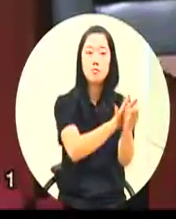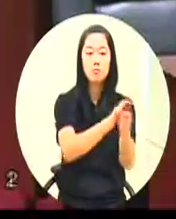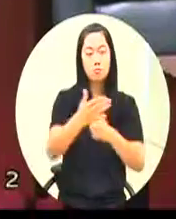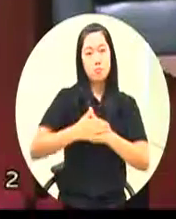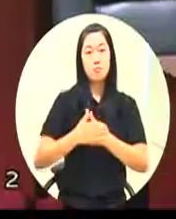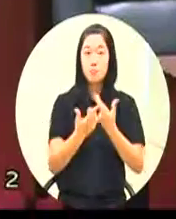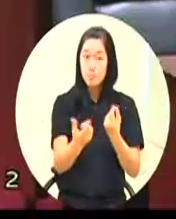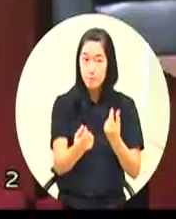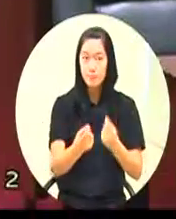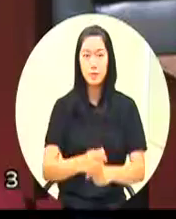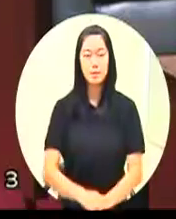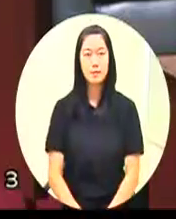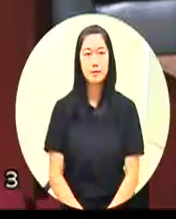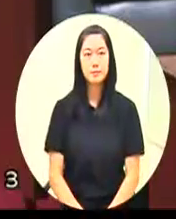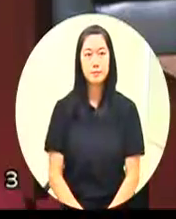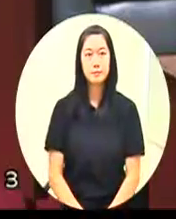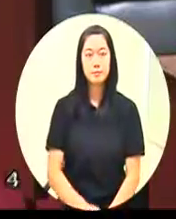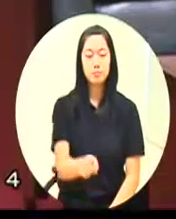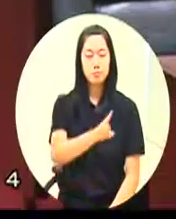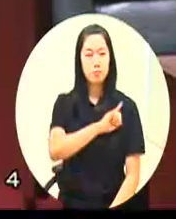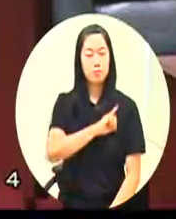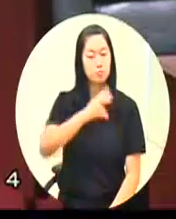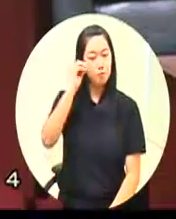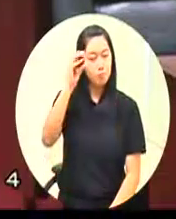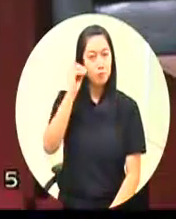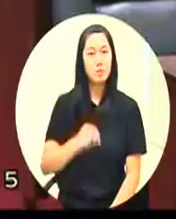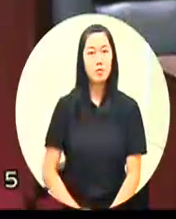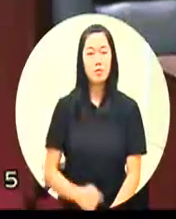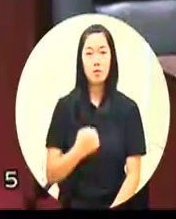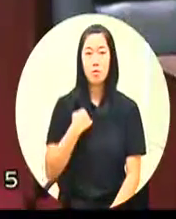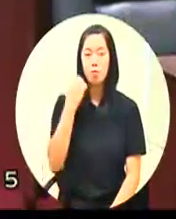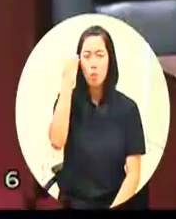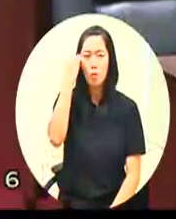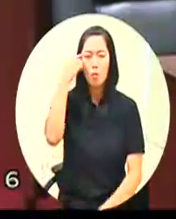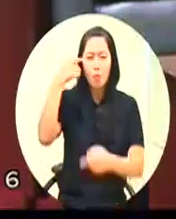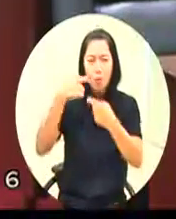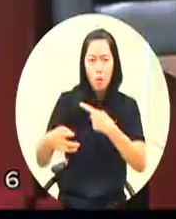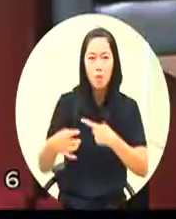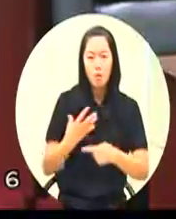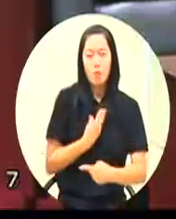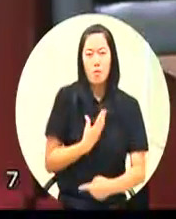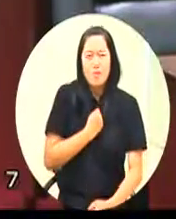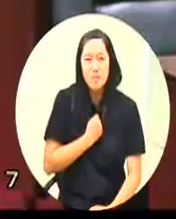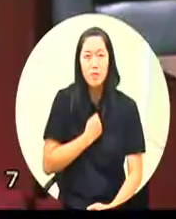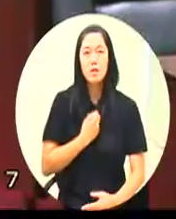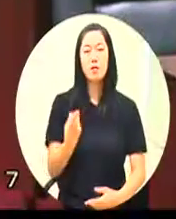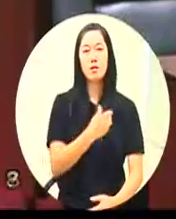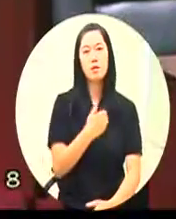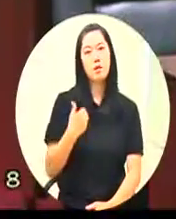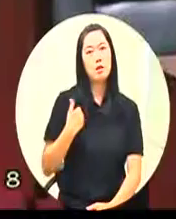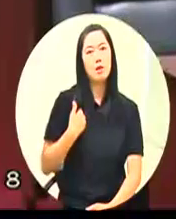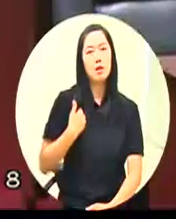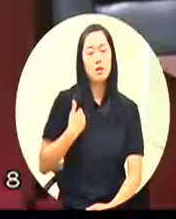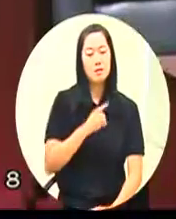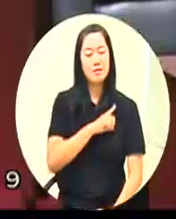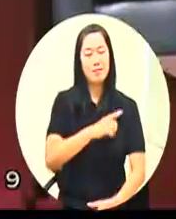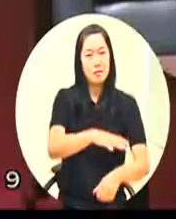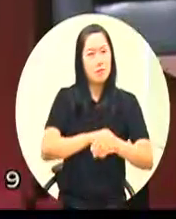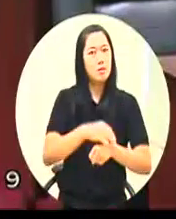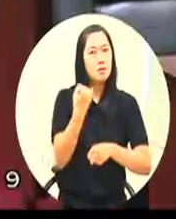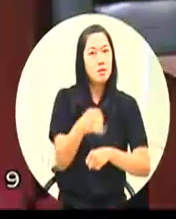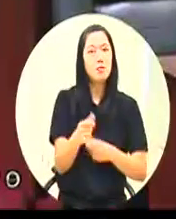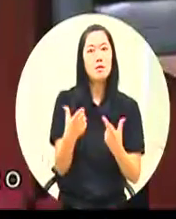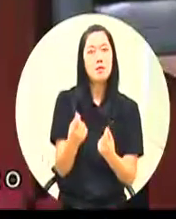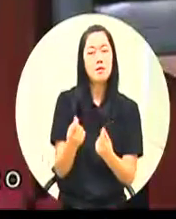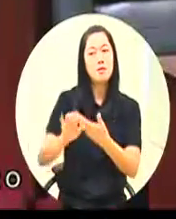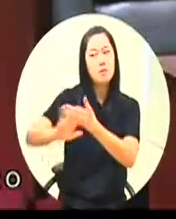才有用啦。好，因为你会啊，你的汹涌因为心肌梗塞你也没有能力做自救嘛，一定要靠旁边